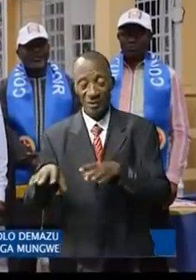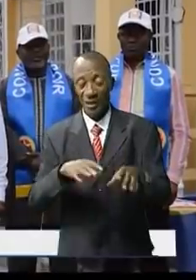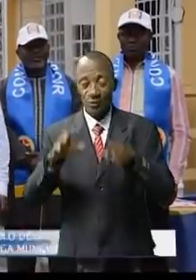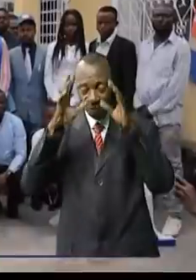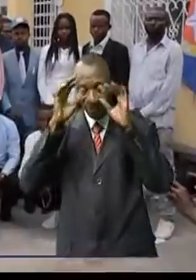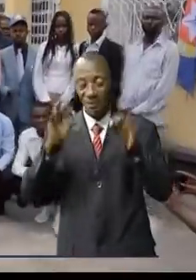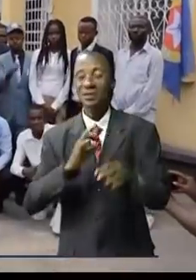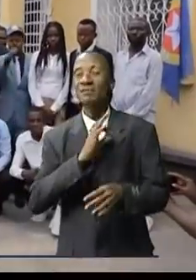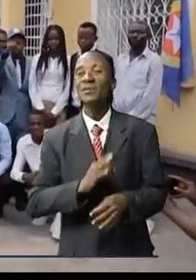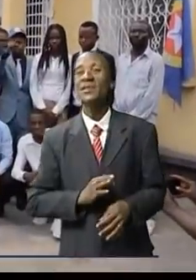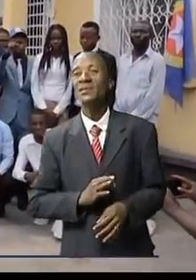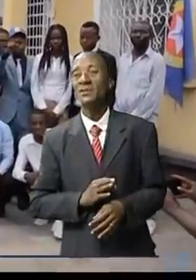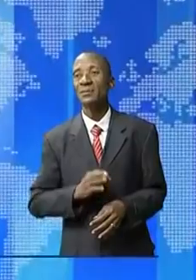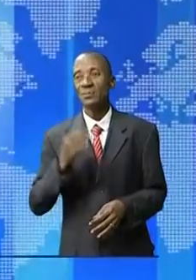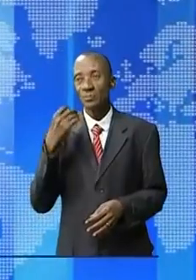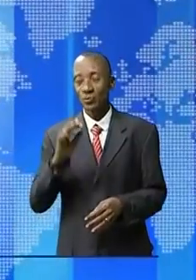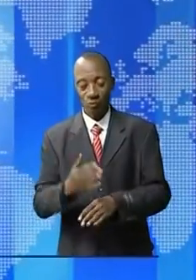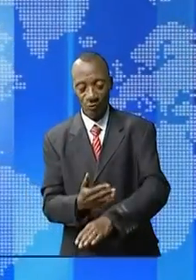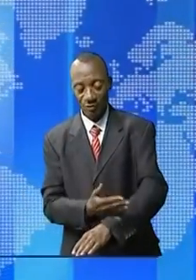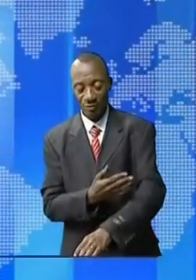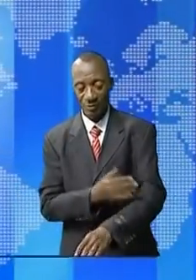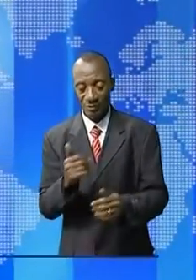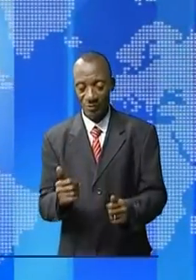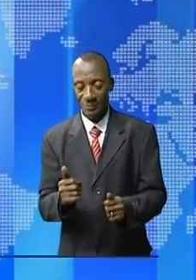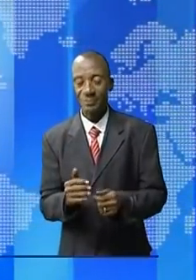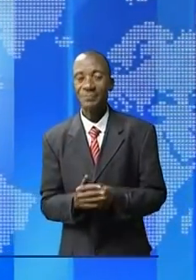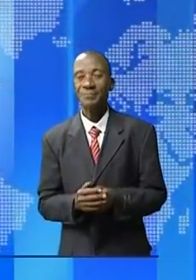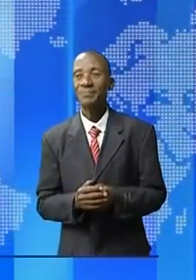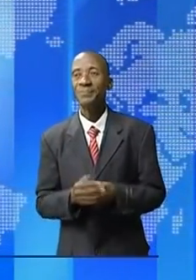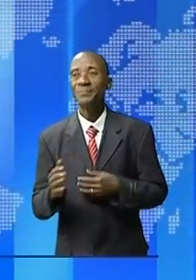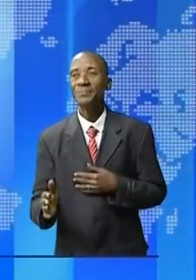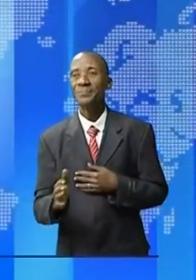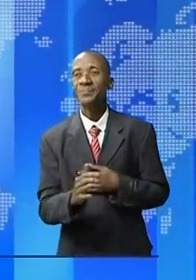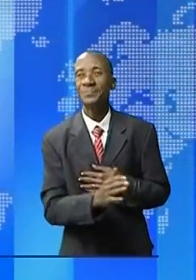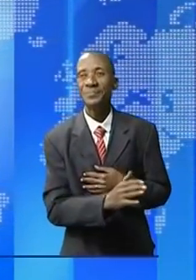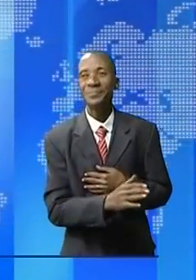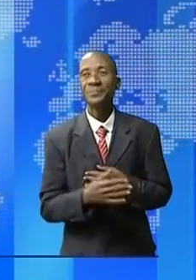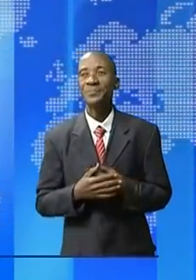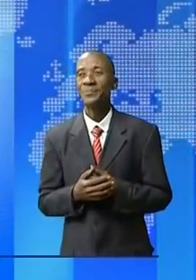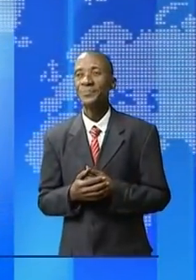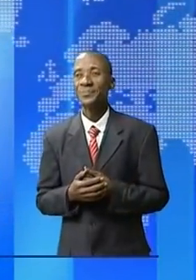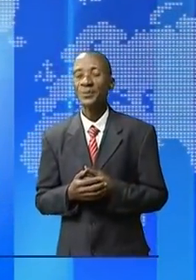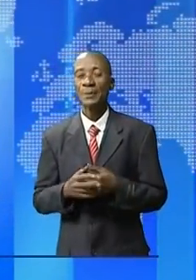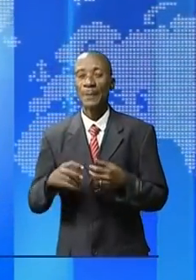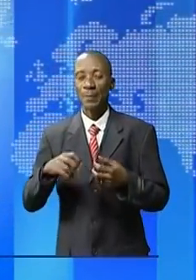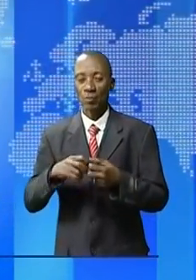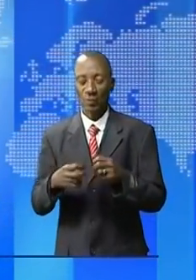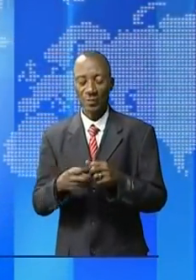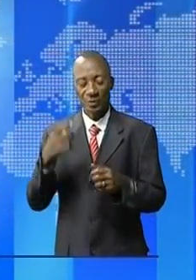la République démocratique du Congo. Reste de l'actualité, problématique de la gestion de la